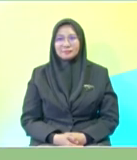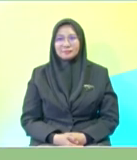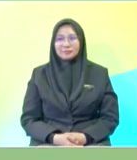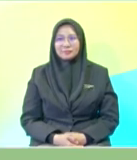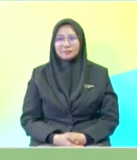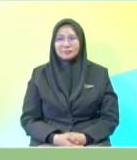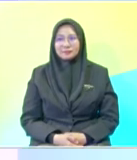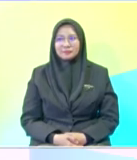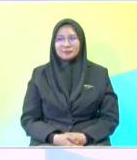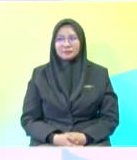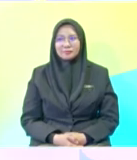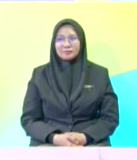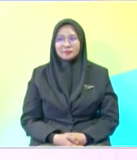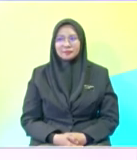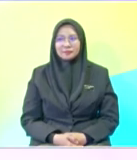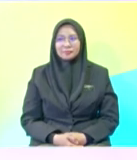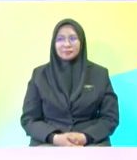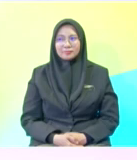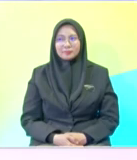yang kedua